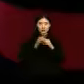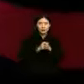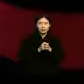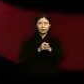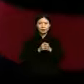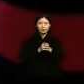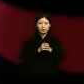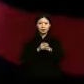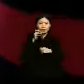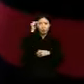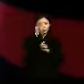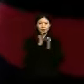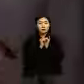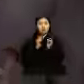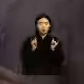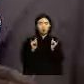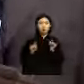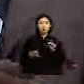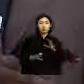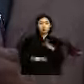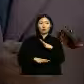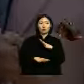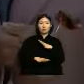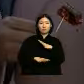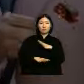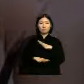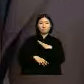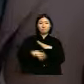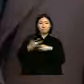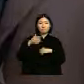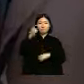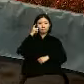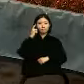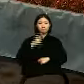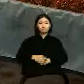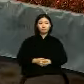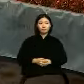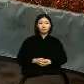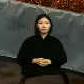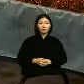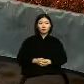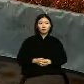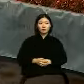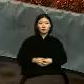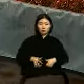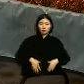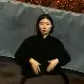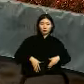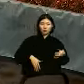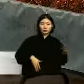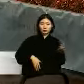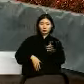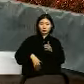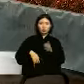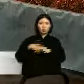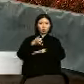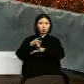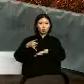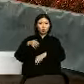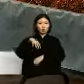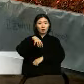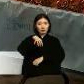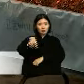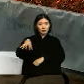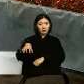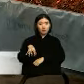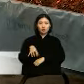작품들은 관람객들에게 놀라움을 선사하기에 부족함이 없습니다. 봄서부터 농가에서 각자의